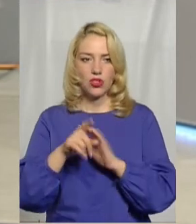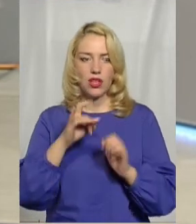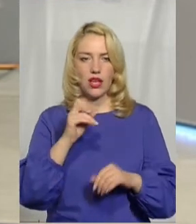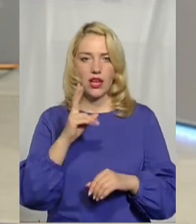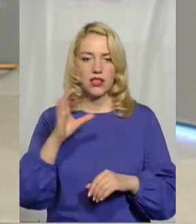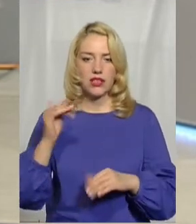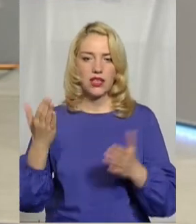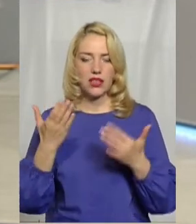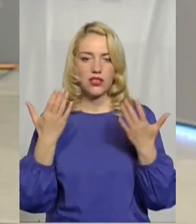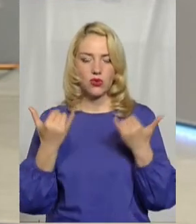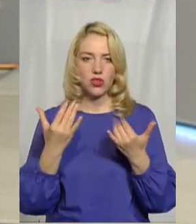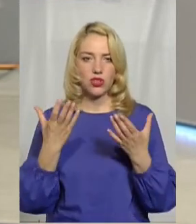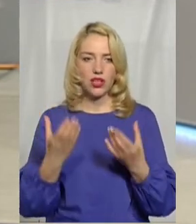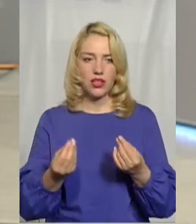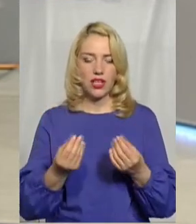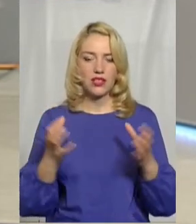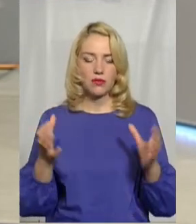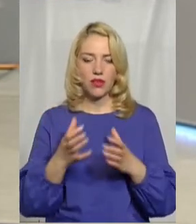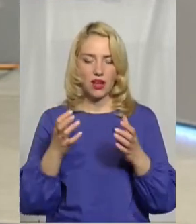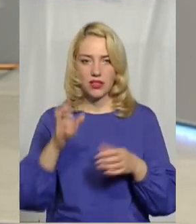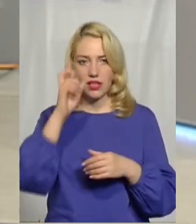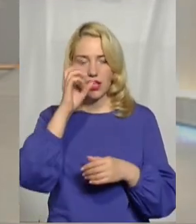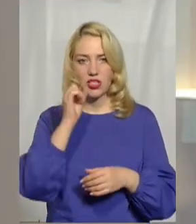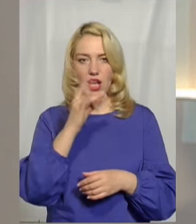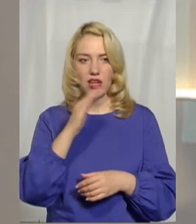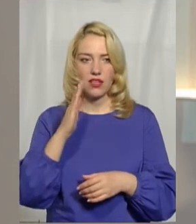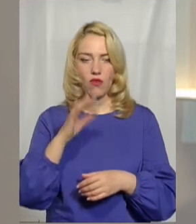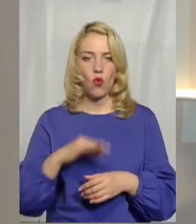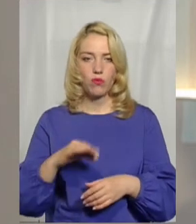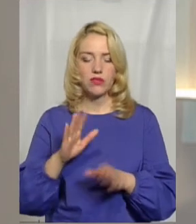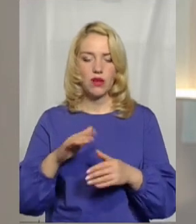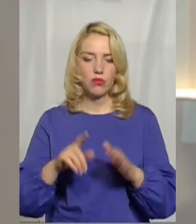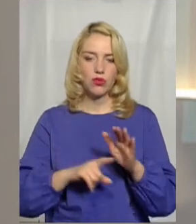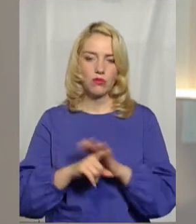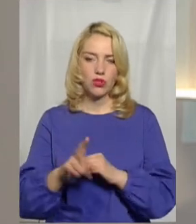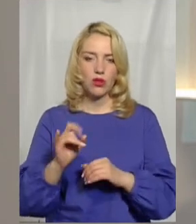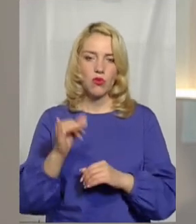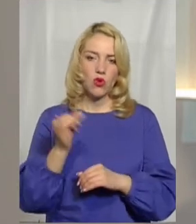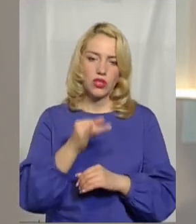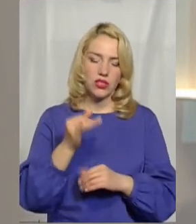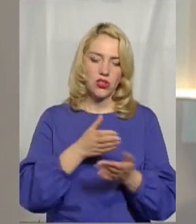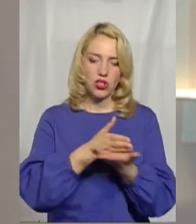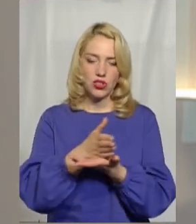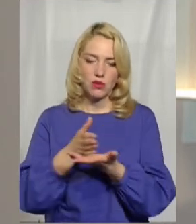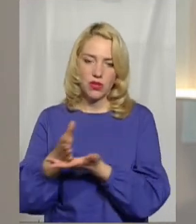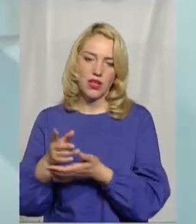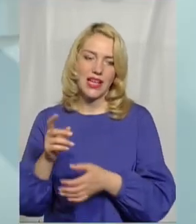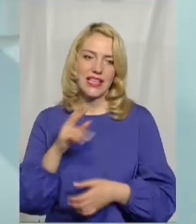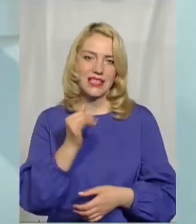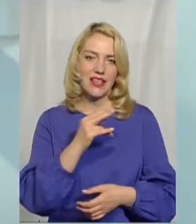які на сьогоднішній день зберігаються в Держархіві області, а потім вже розпочали по історичним перипетіям цифрувати